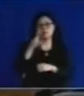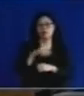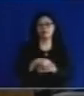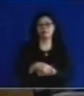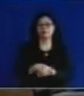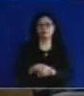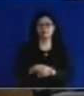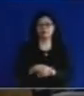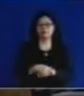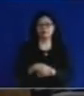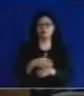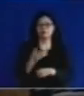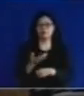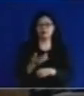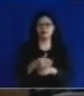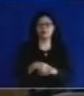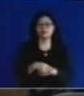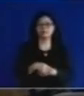kepada Anda, silakan menempatkan diri.